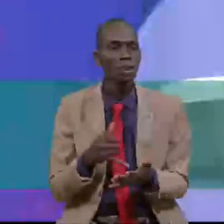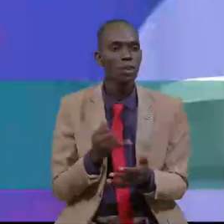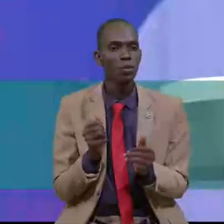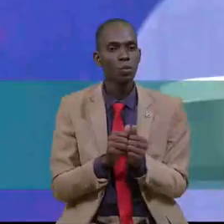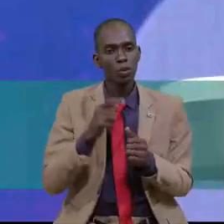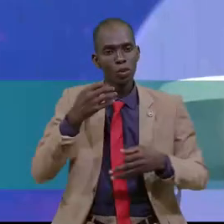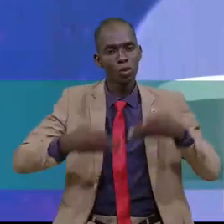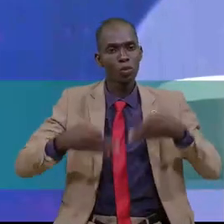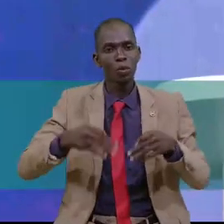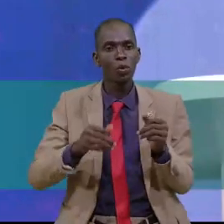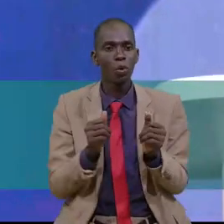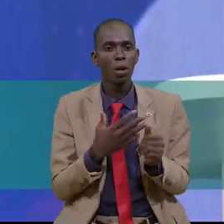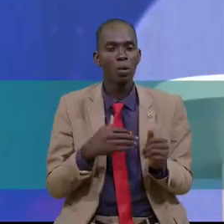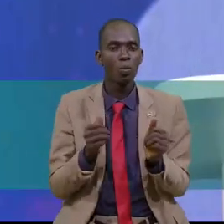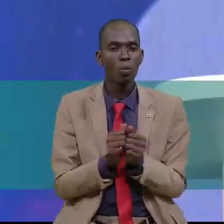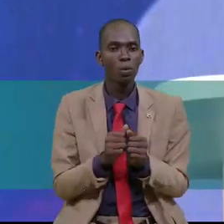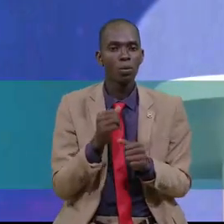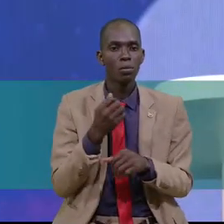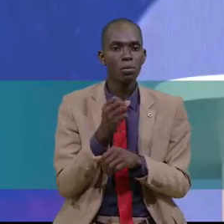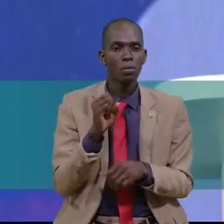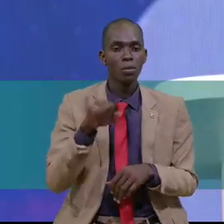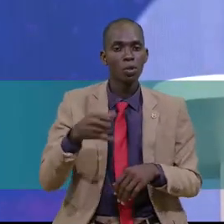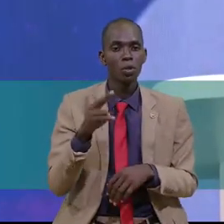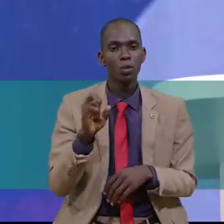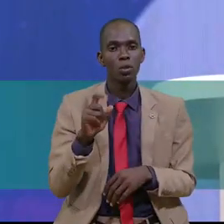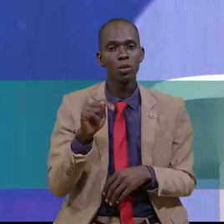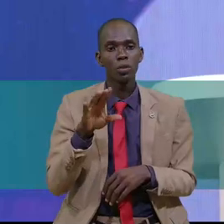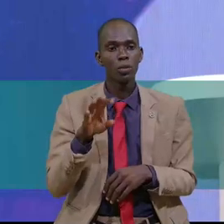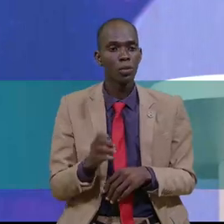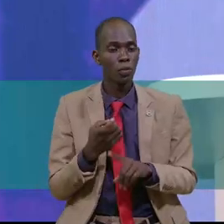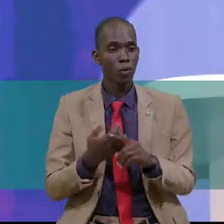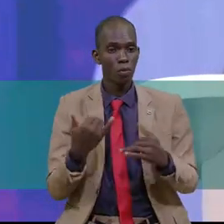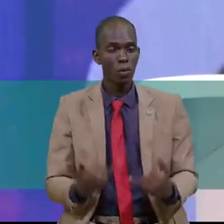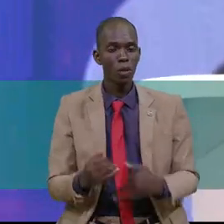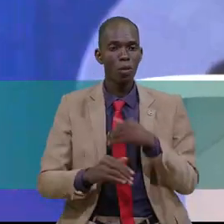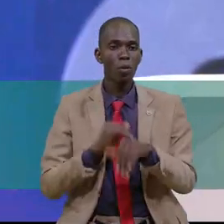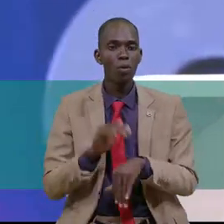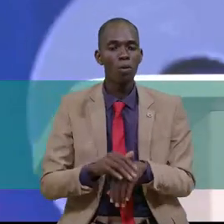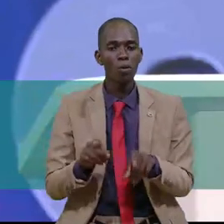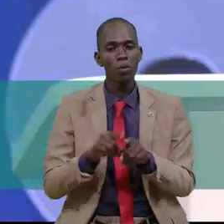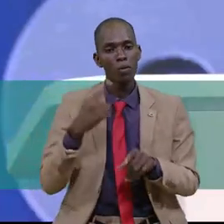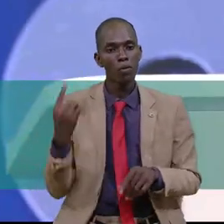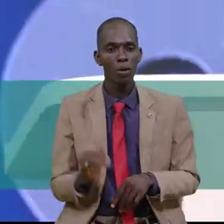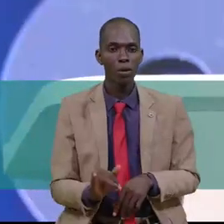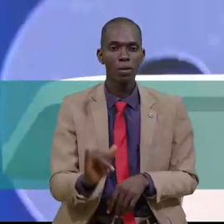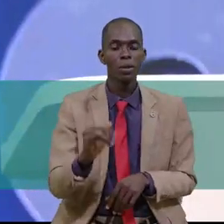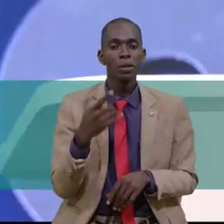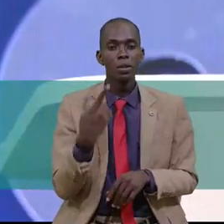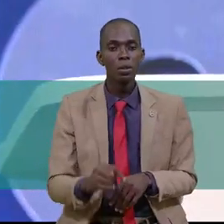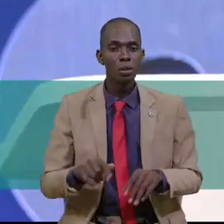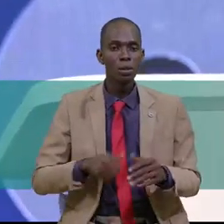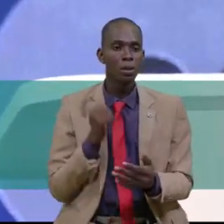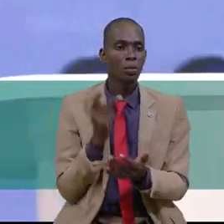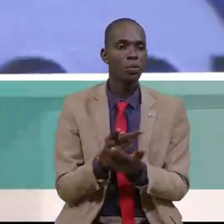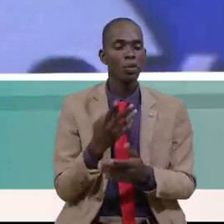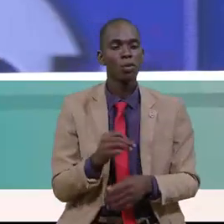L'affermir et le soutenir par le droit et par la justice dès maintenant et à toujours. Voilà ce